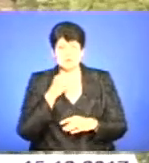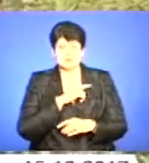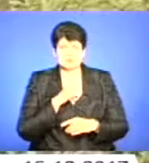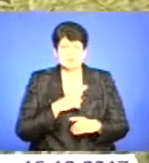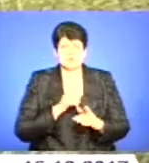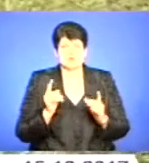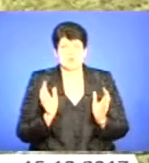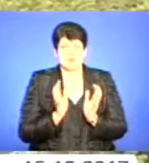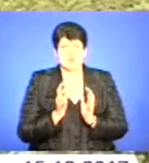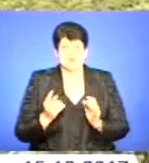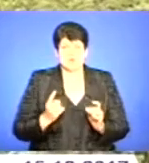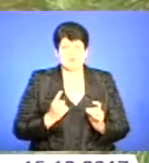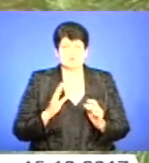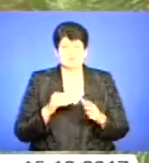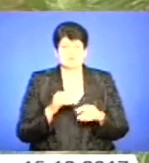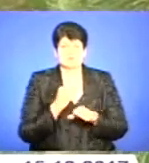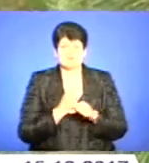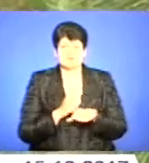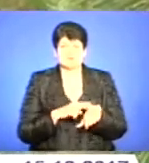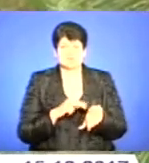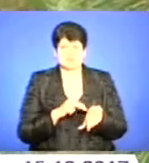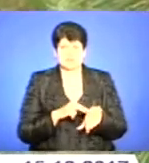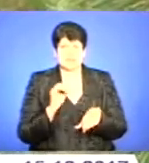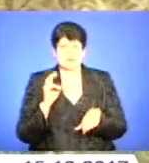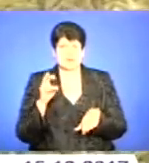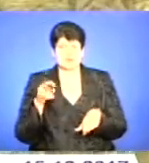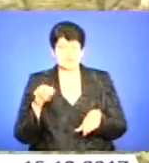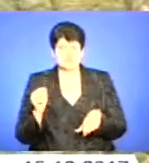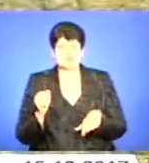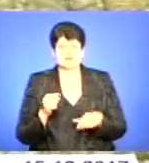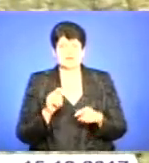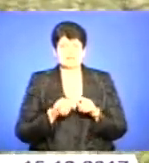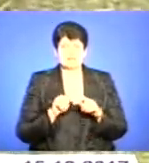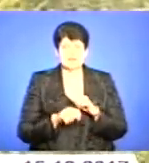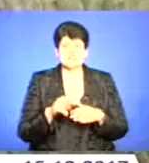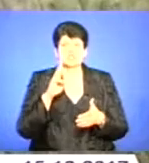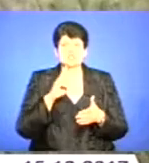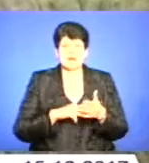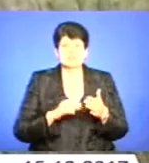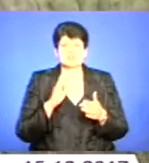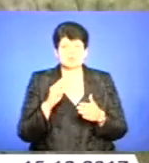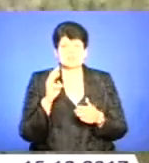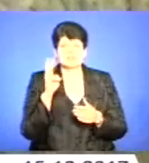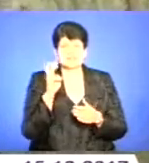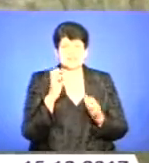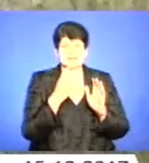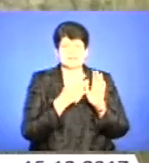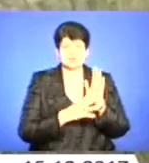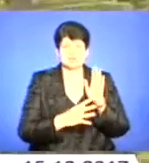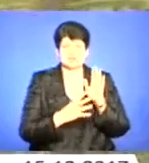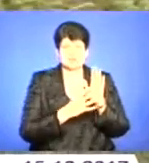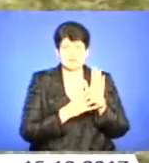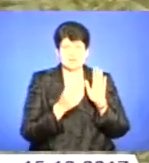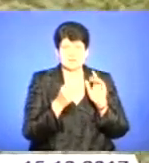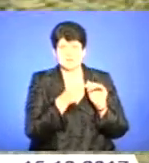самовільних рубок будуть задіяні працівники поліції та екологічної інспекції. Штраф за незаконну вирубку хвойних дерев становить від 399